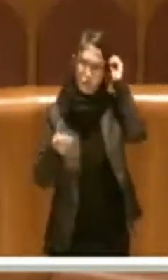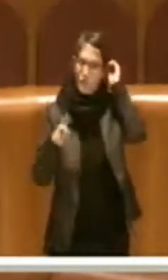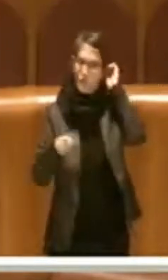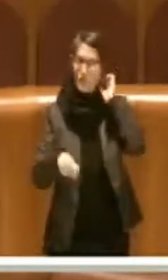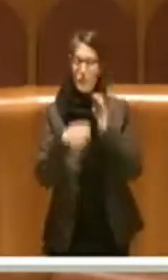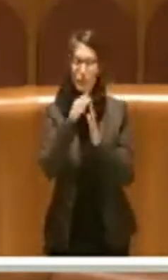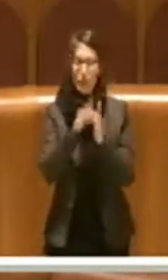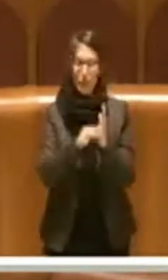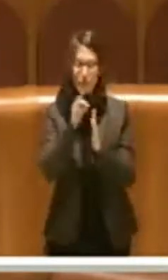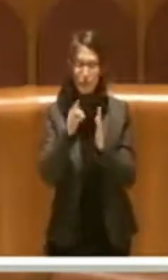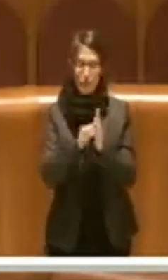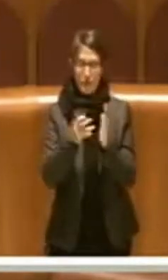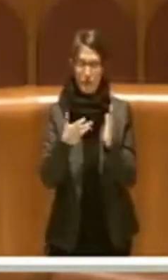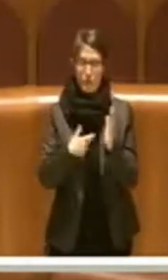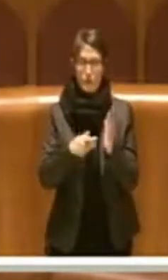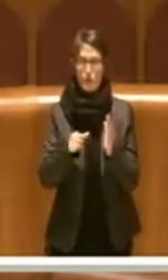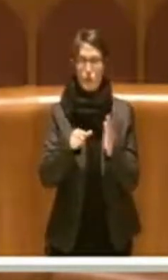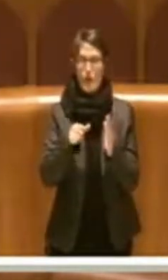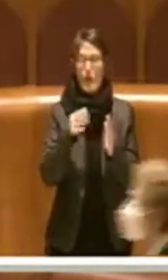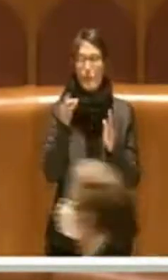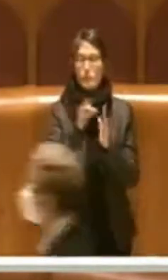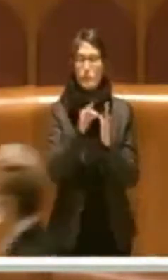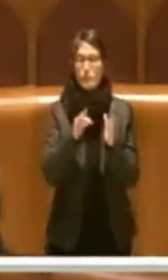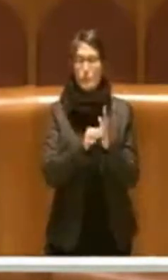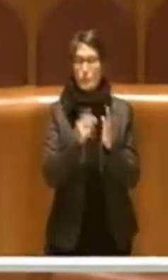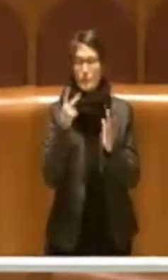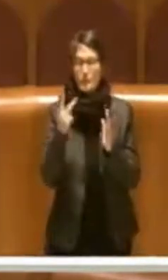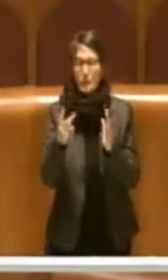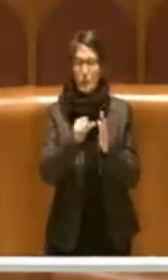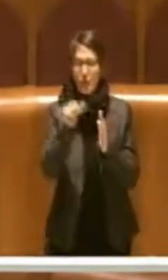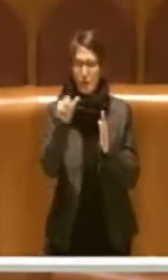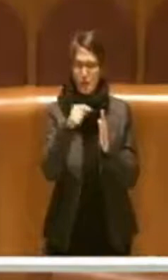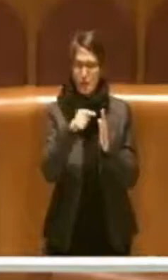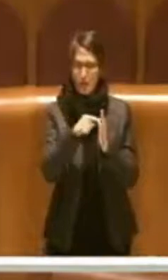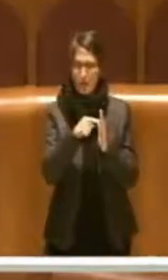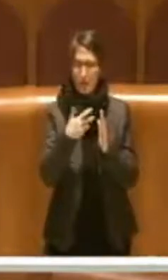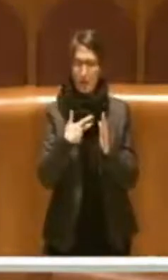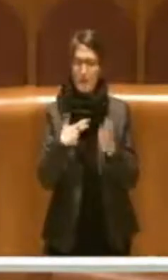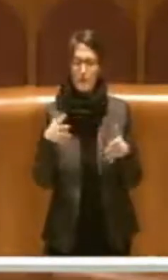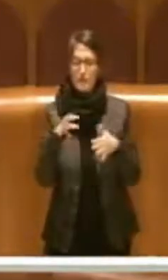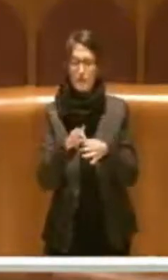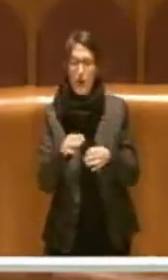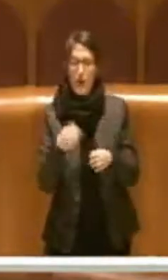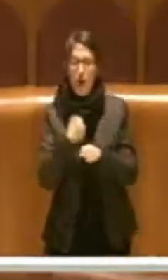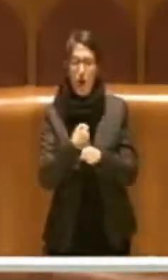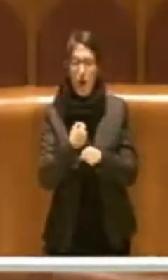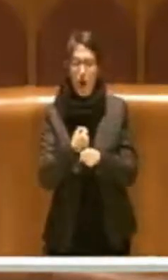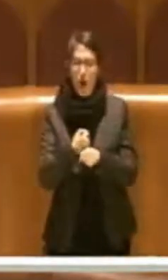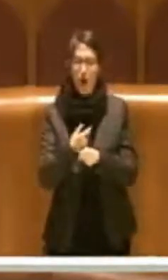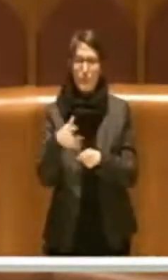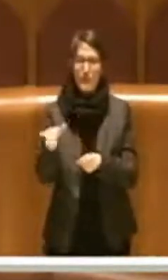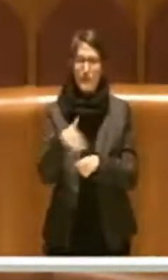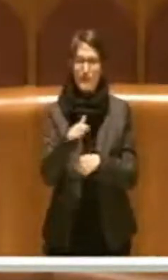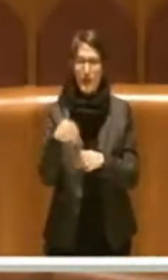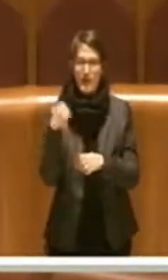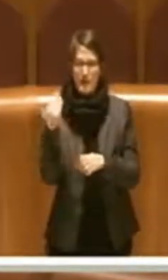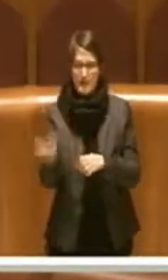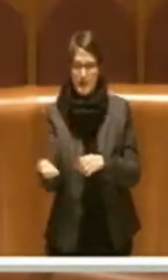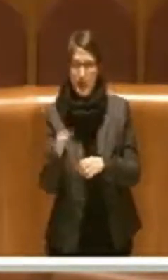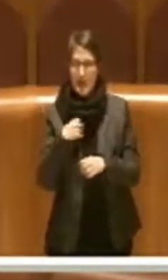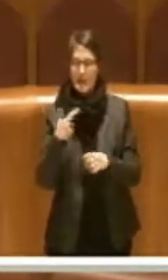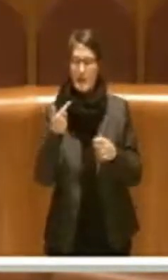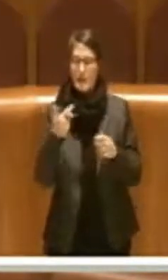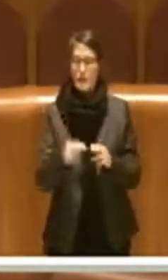si compone di due punti. Il primo punto riguarda le tre opere viarie esterne, e cioè la cosiddetta bretella,